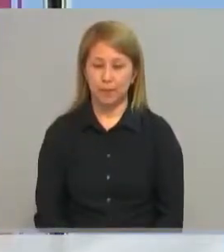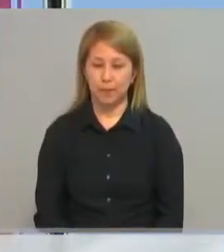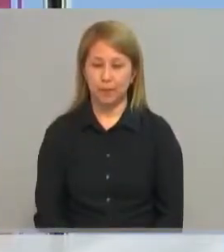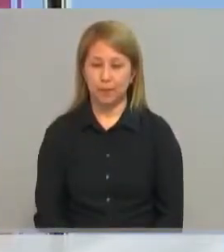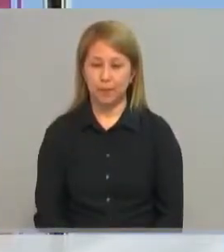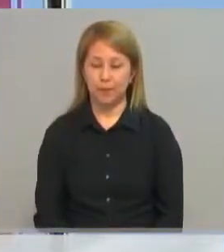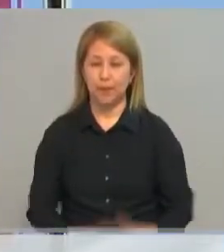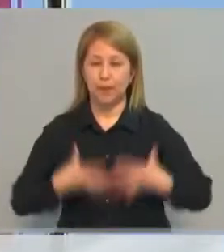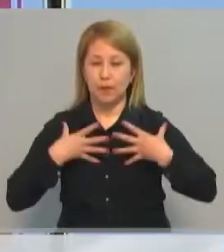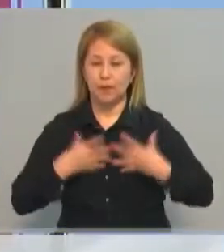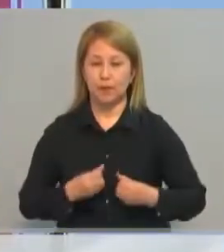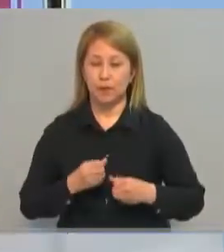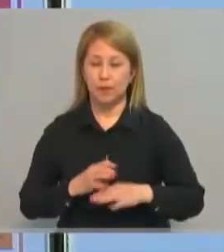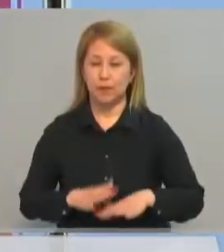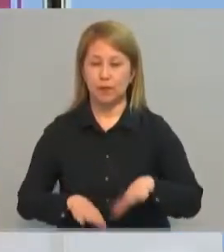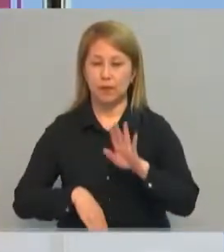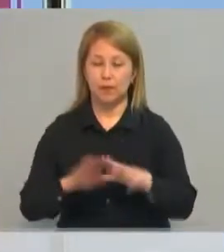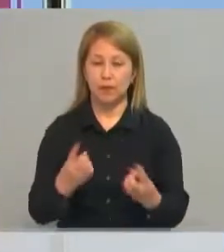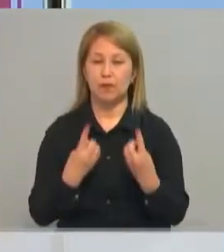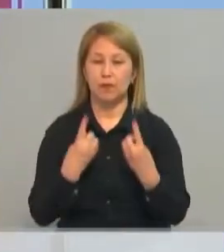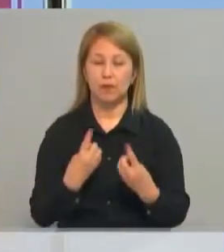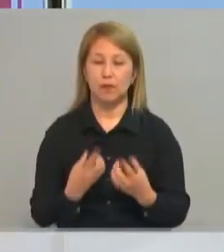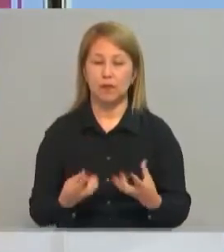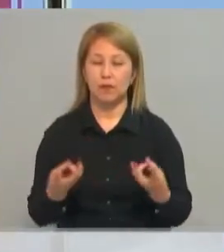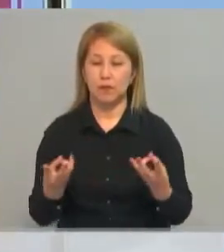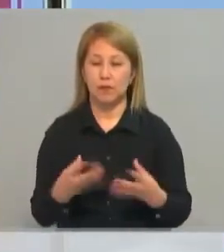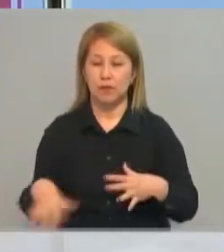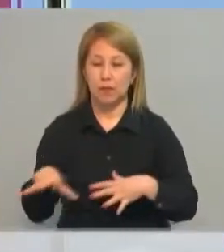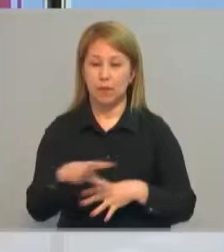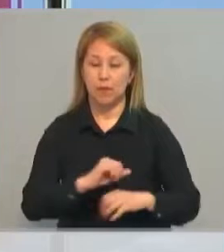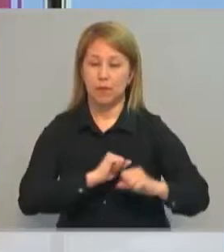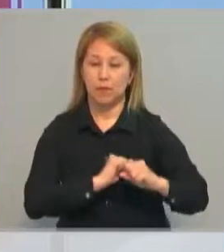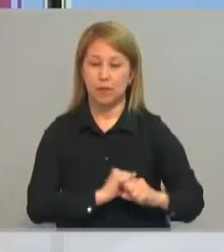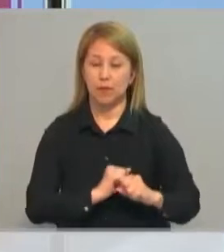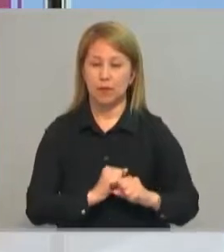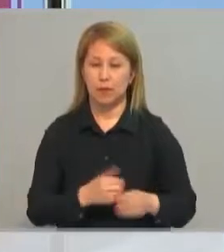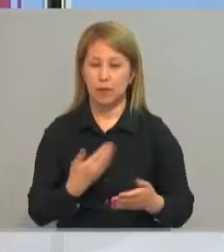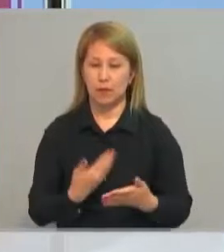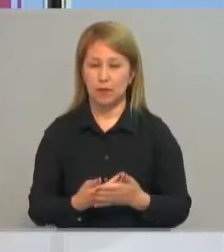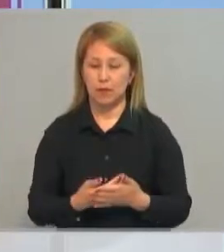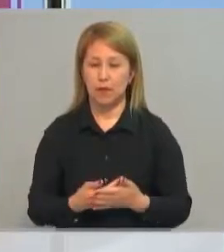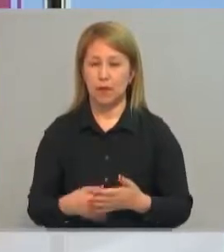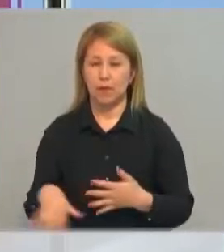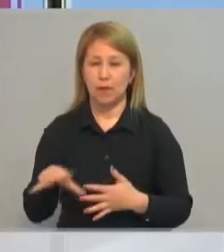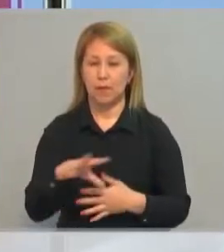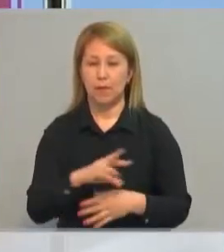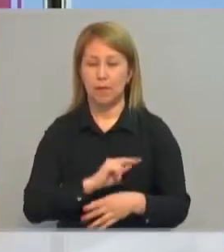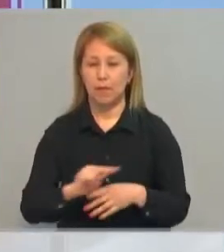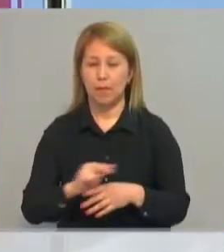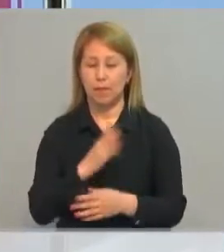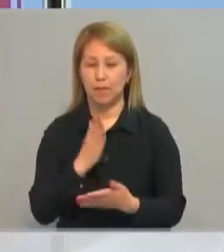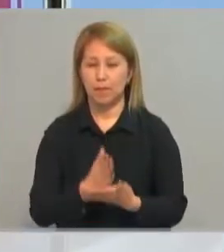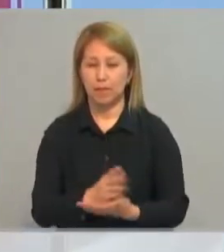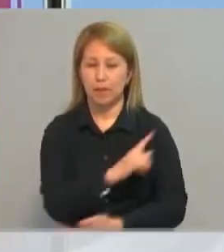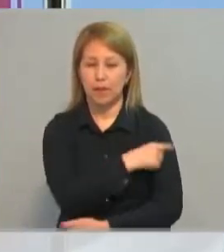Пашимов. Здоровье населения является самым ценным достижением общества, поэтому сохранение и укрепление его – важная задача, выполнение которой